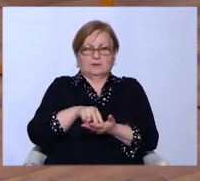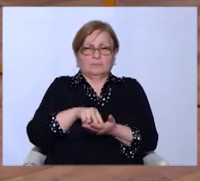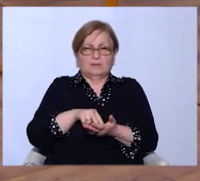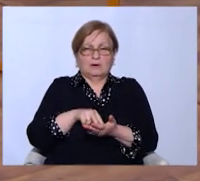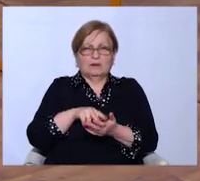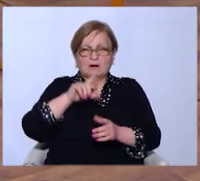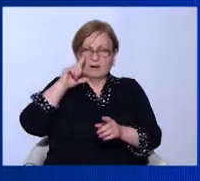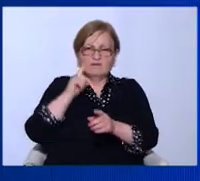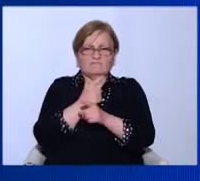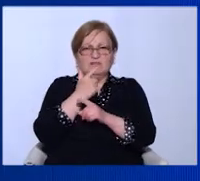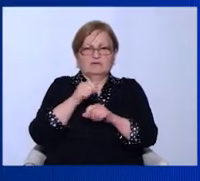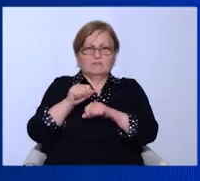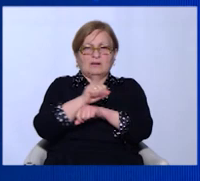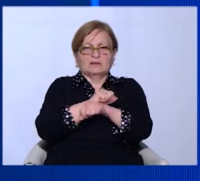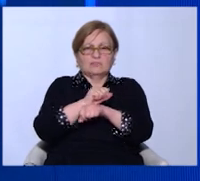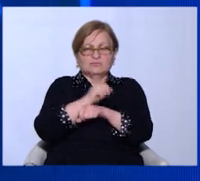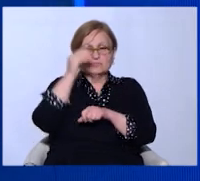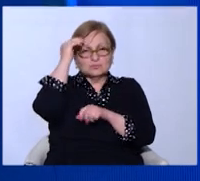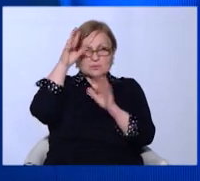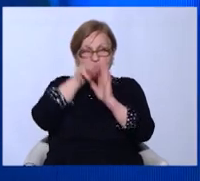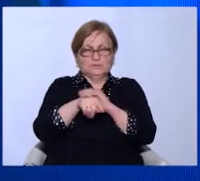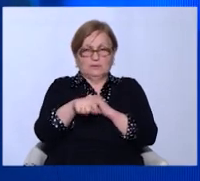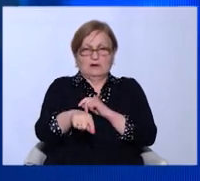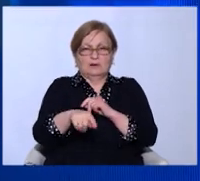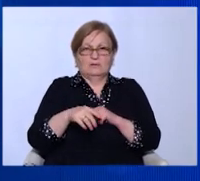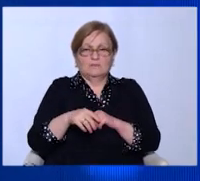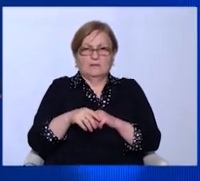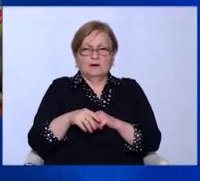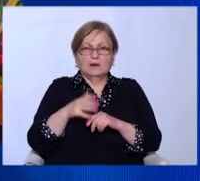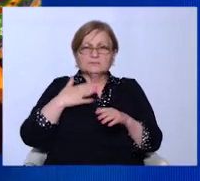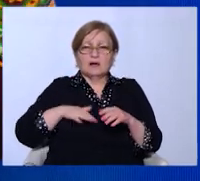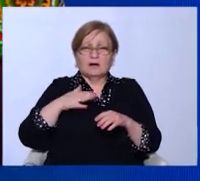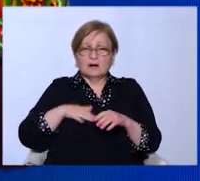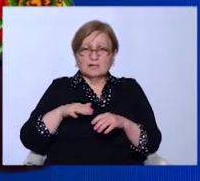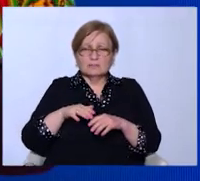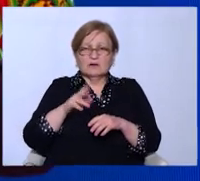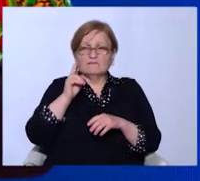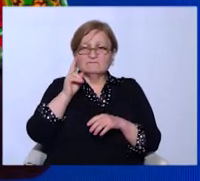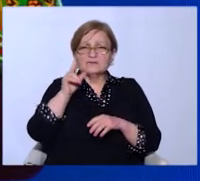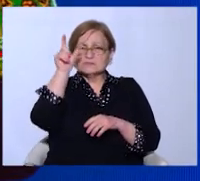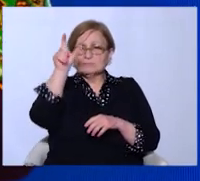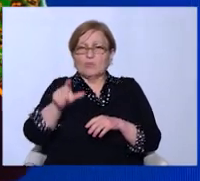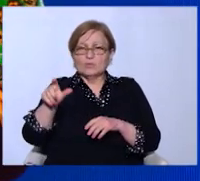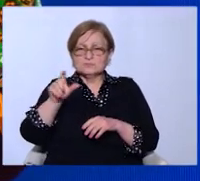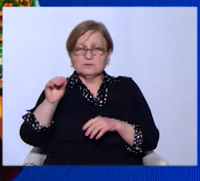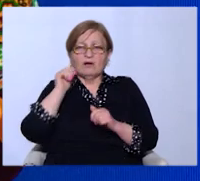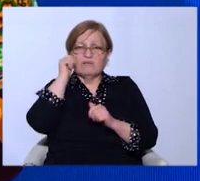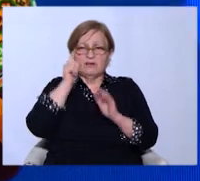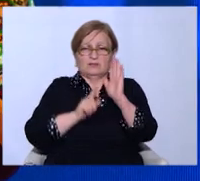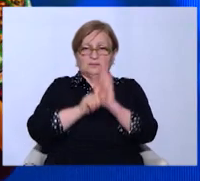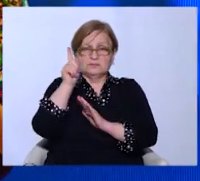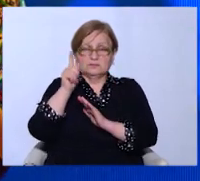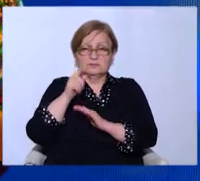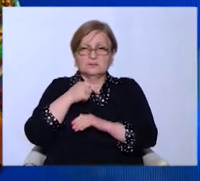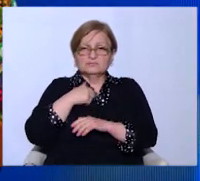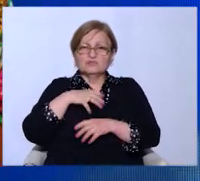კვლავ რევოლუციურ იდეას ვაწყდებით. და გაიხარონ იმათ გოსნებმაც, მათი ცხოვრება ხვალე იწყება,